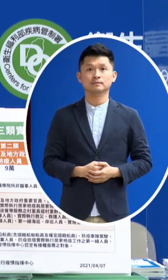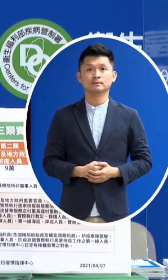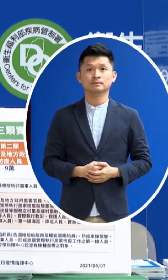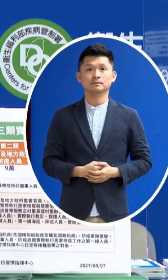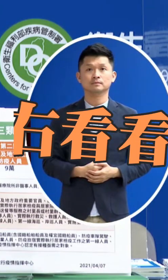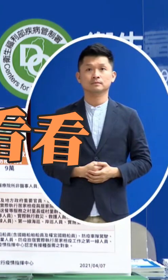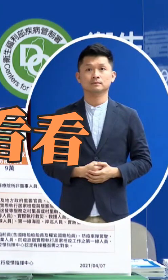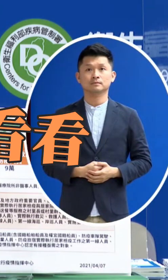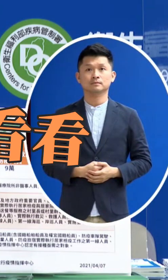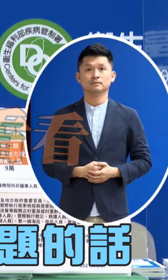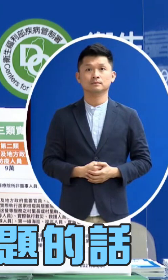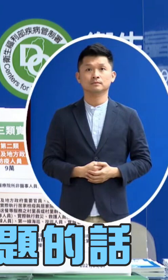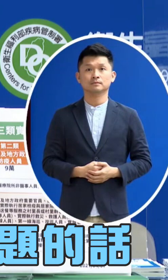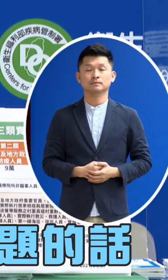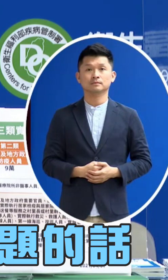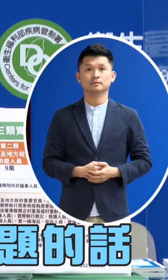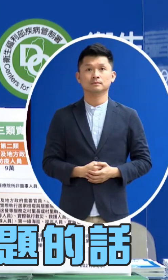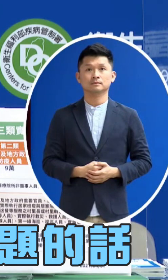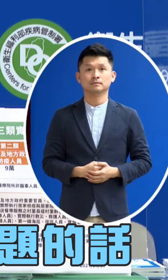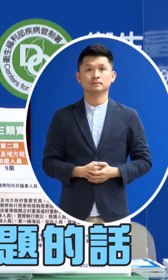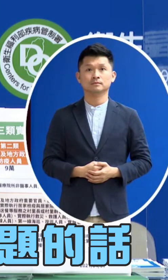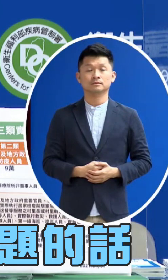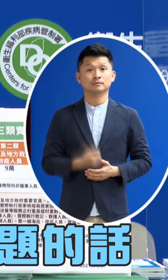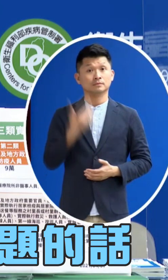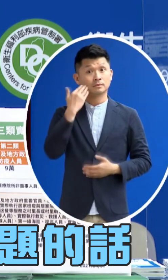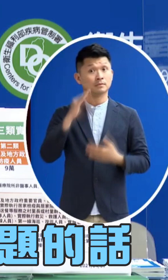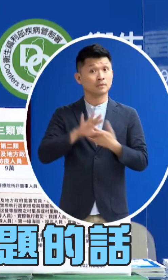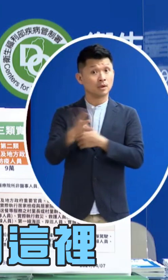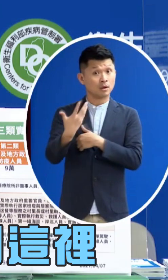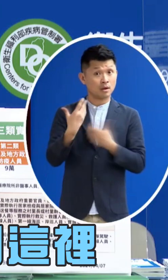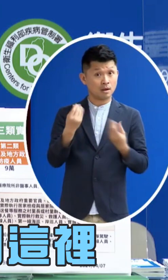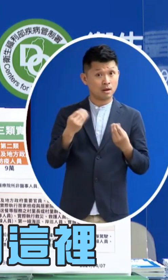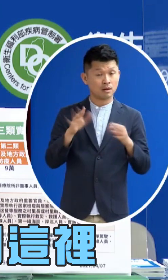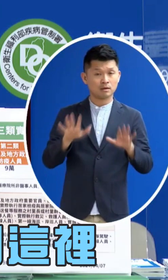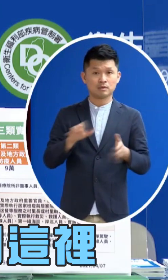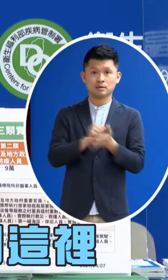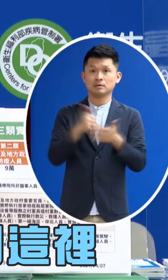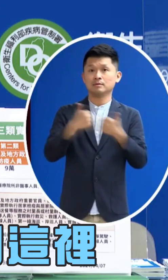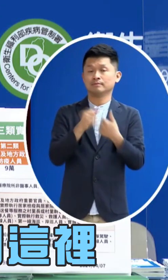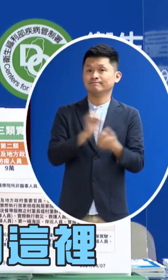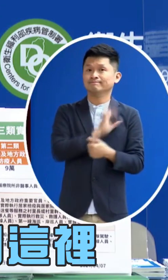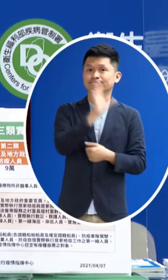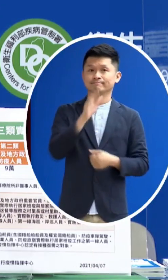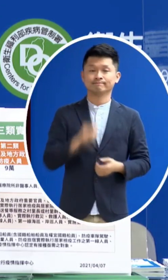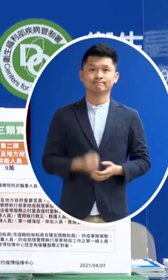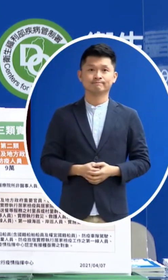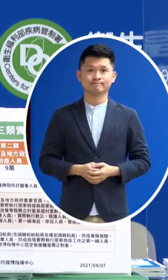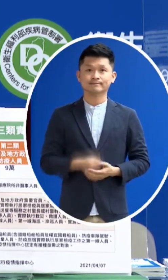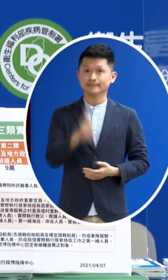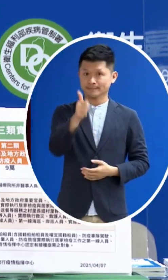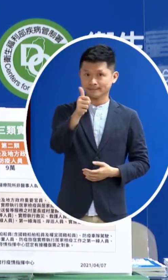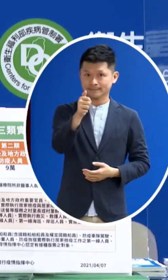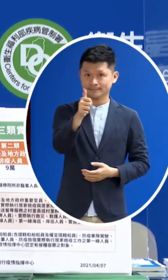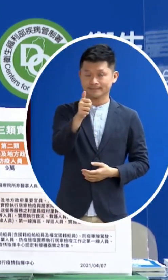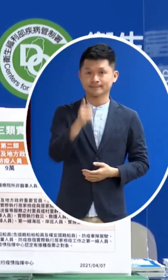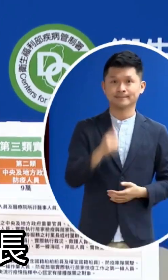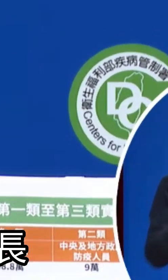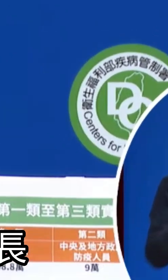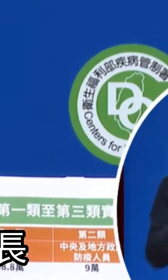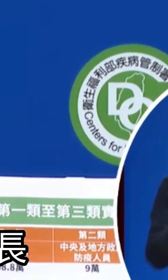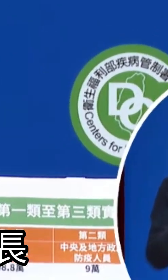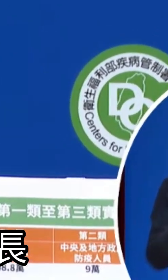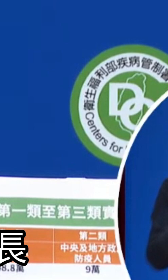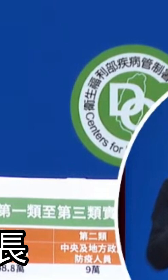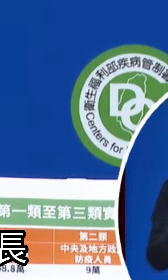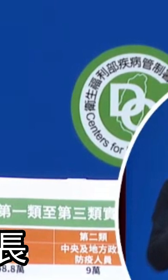受。好，那如果没有其他问题的话，我们今天记者会就到这里。好、哦，好，谢谢，谢谢大家。